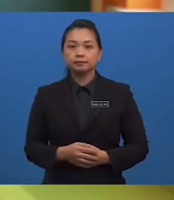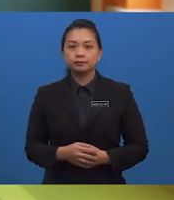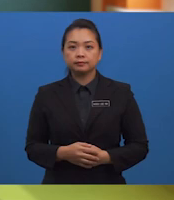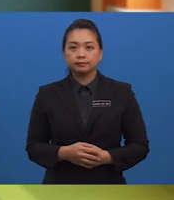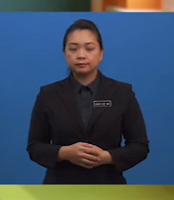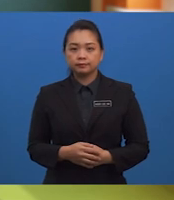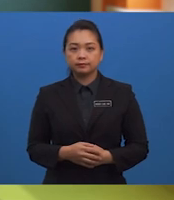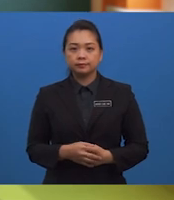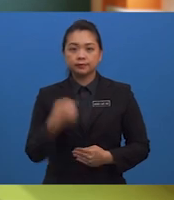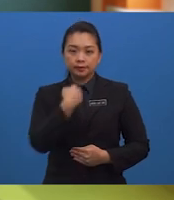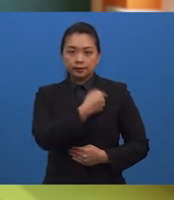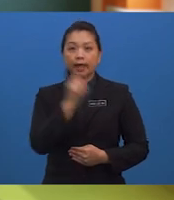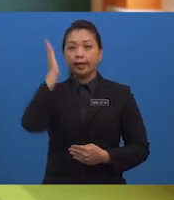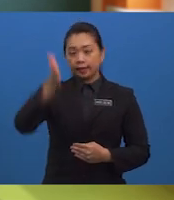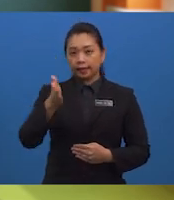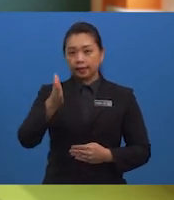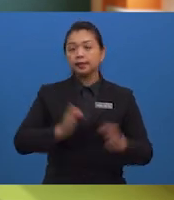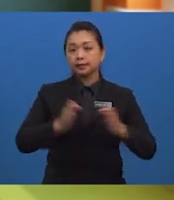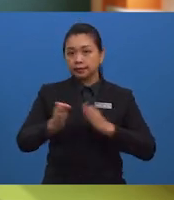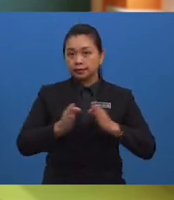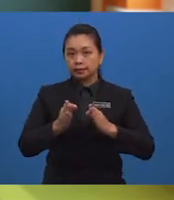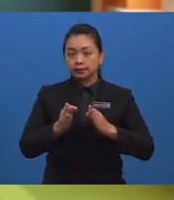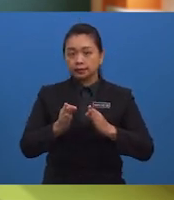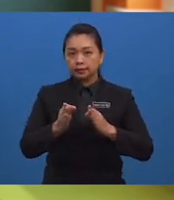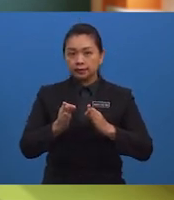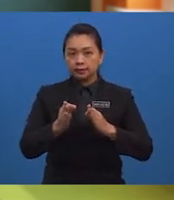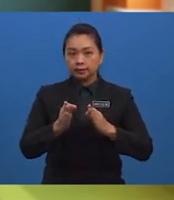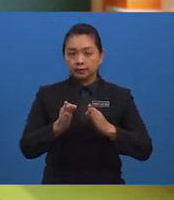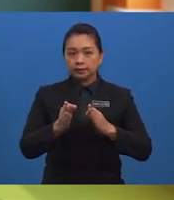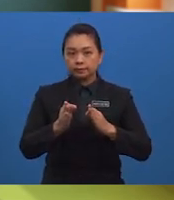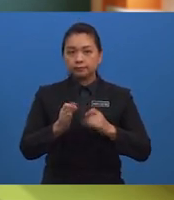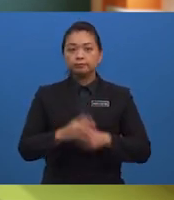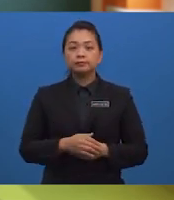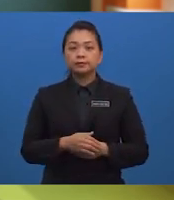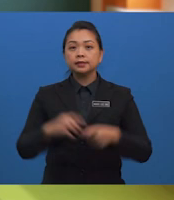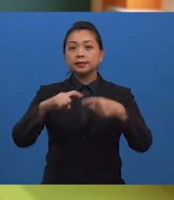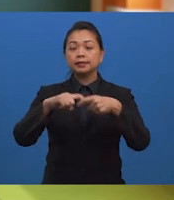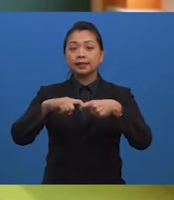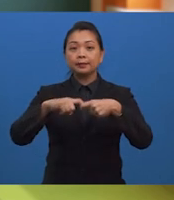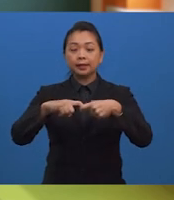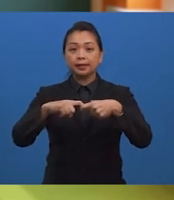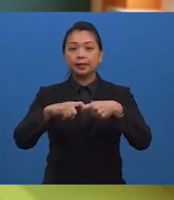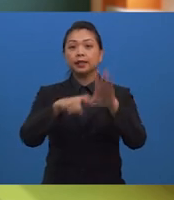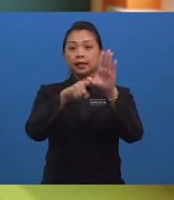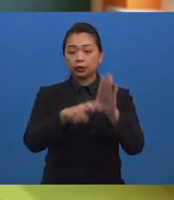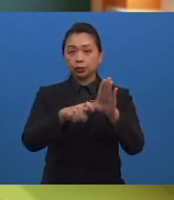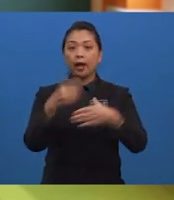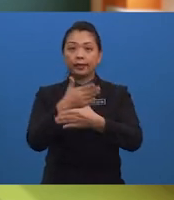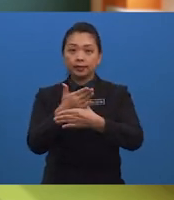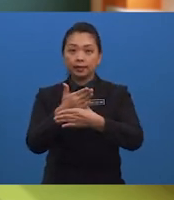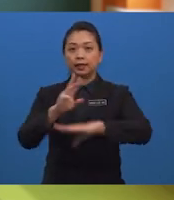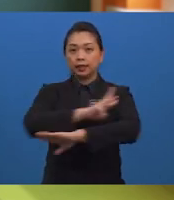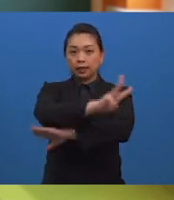Seterusnya, kita akan menjelaskan mengenai aspek saling kebergantungan antara kawasan.